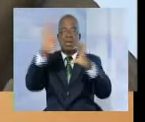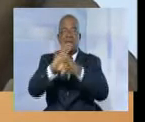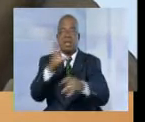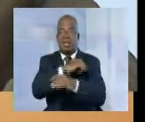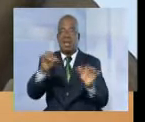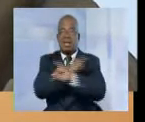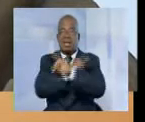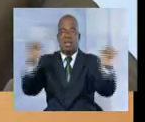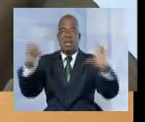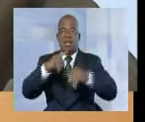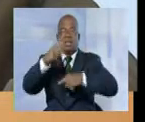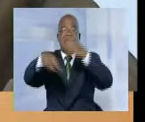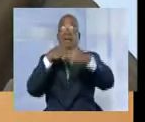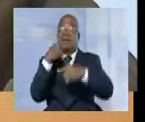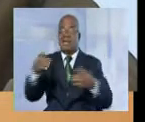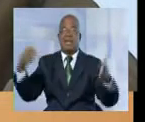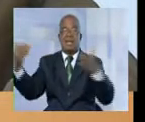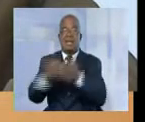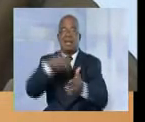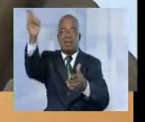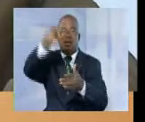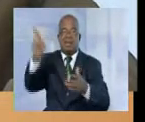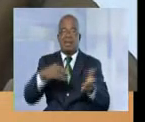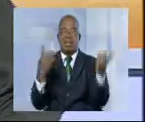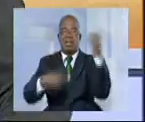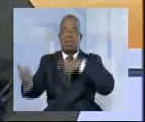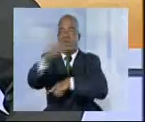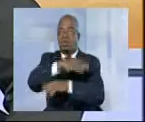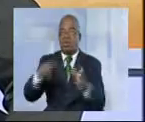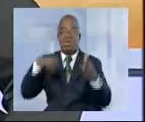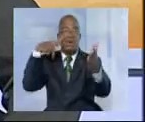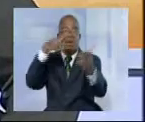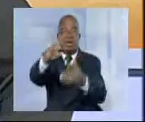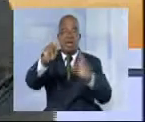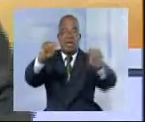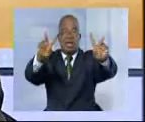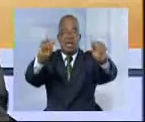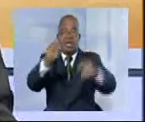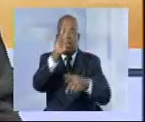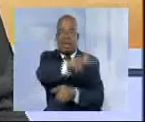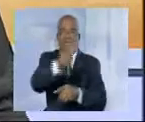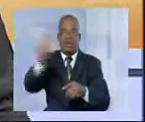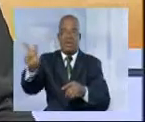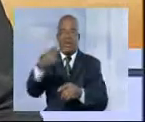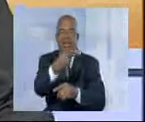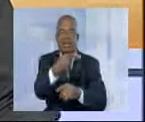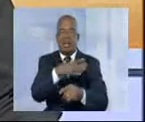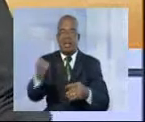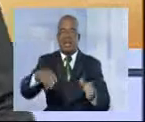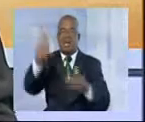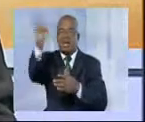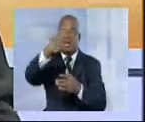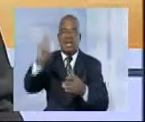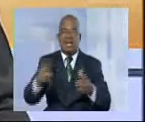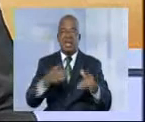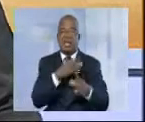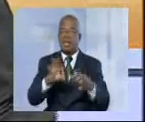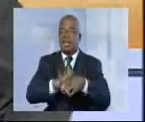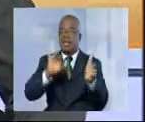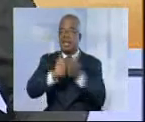nouveaux résultats aujourd'hui et ce sera bien sûr en direct sur nos antennes. Les résultats définitifs de